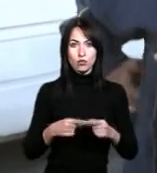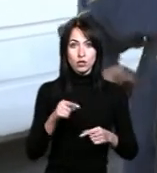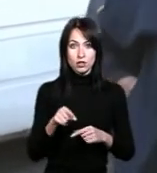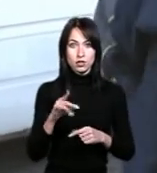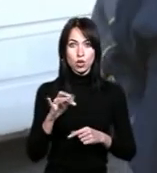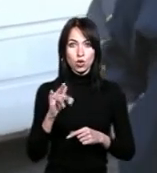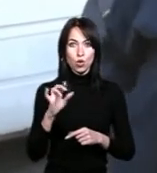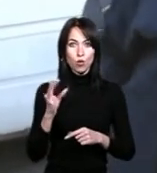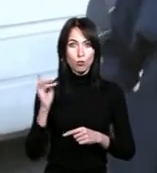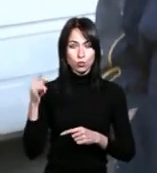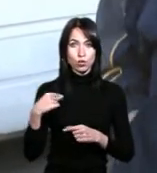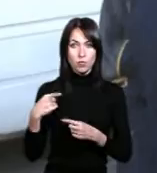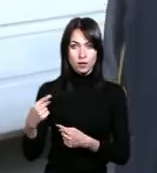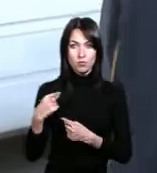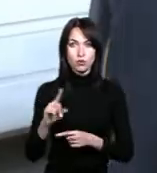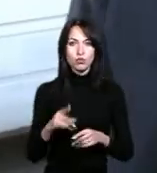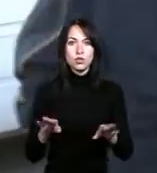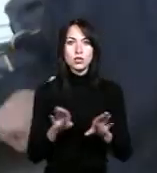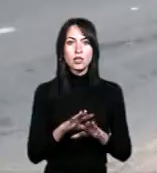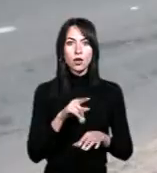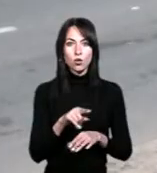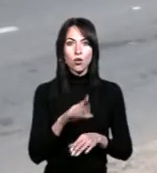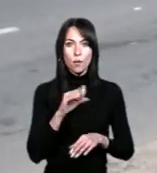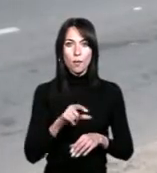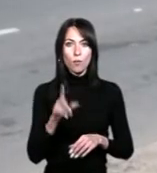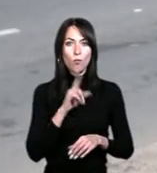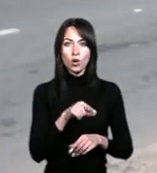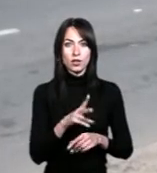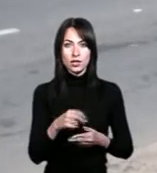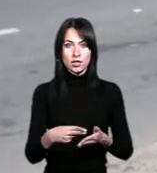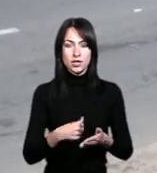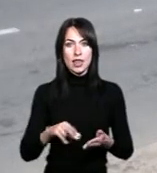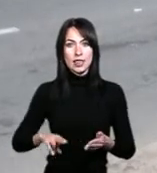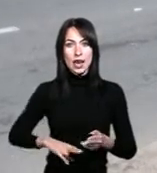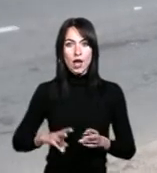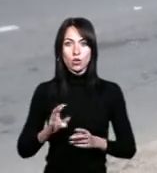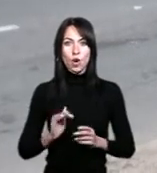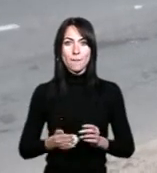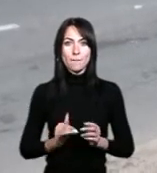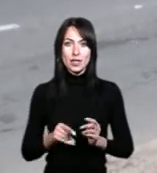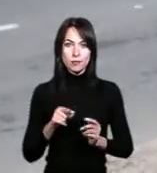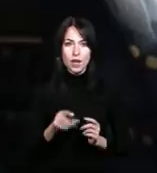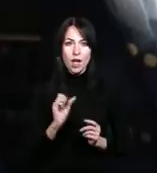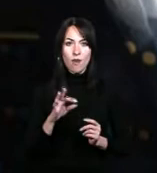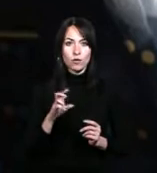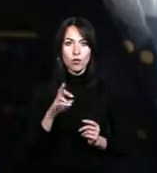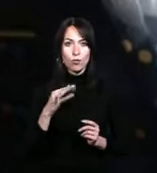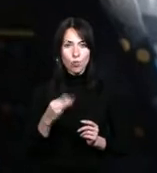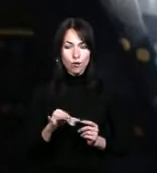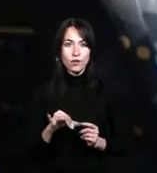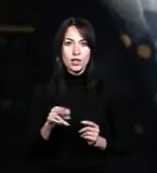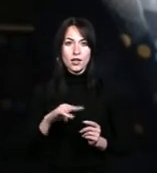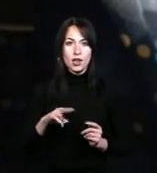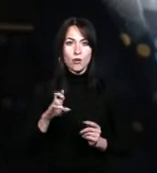мені погрожував. Я закрию цей маршрут, поки ти не заплатиш. Директор підприємства «АвтоОві» Валерій Дробушко телефоном у коментарі